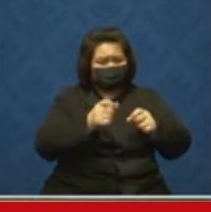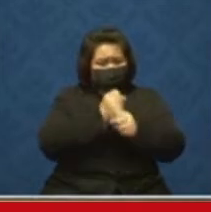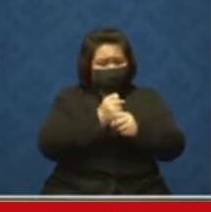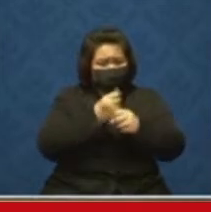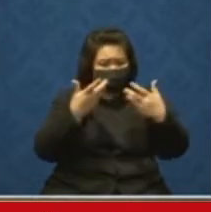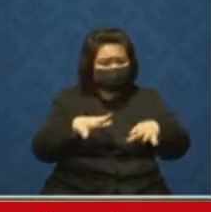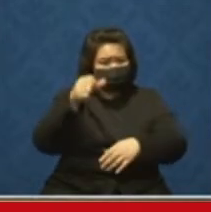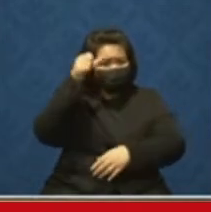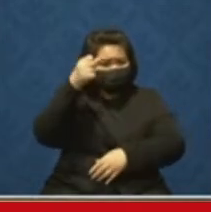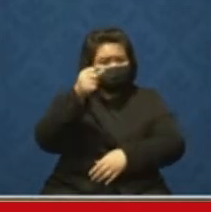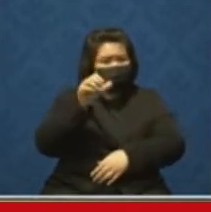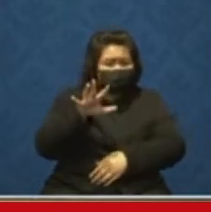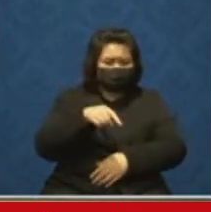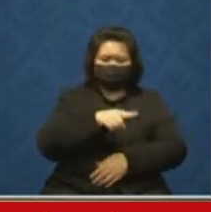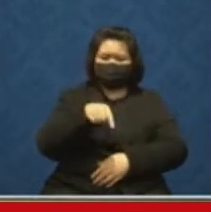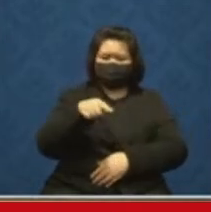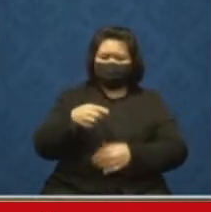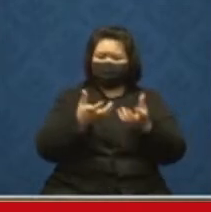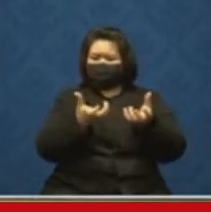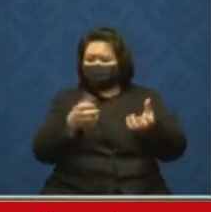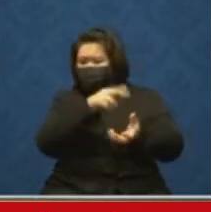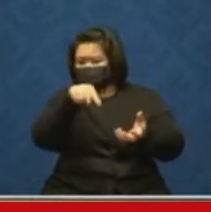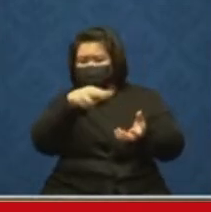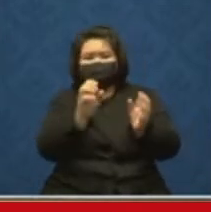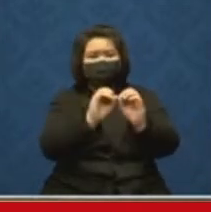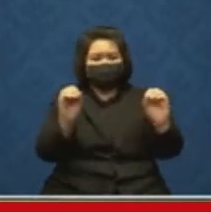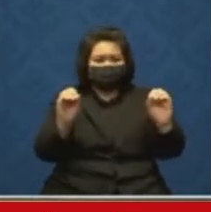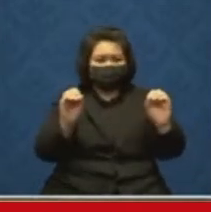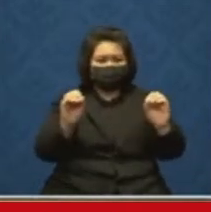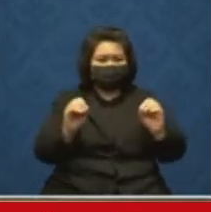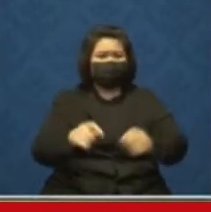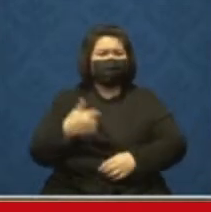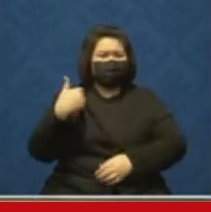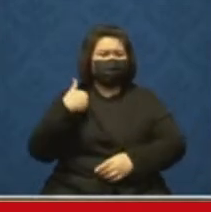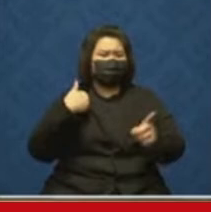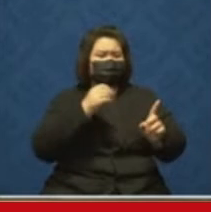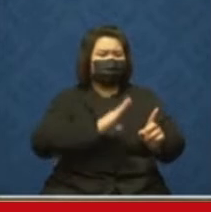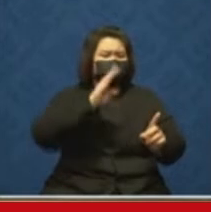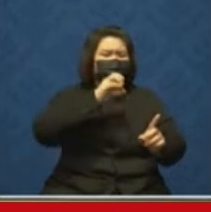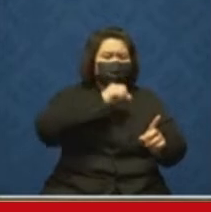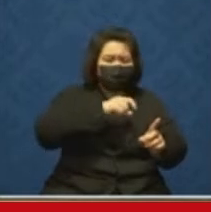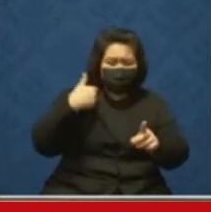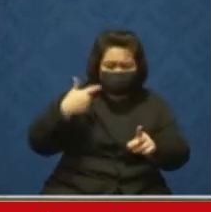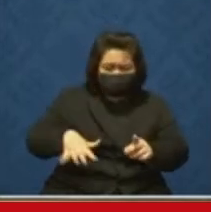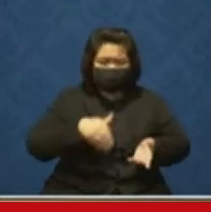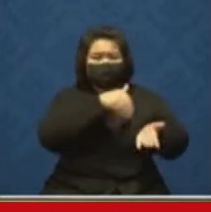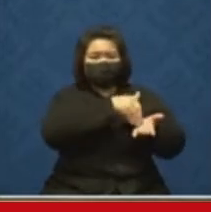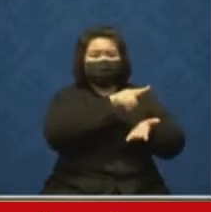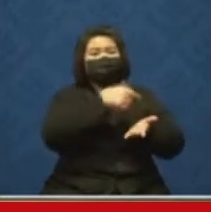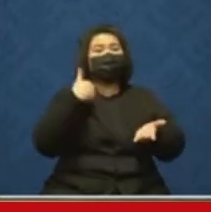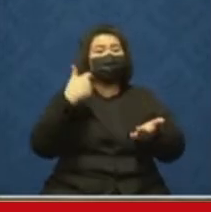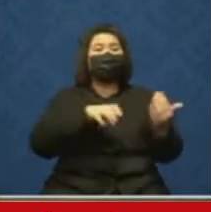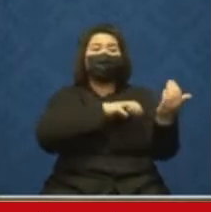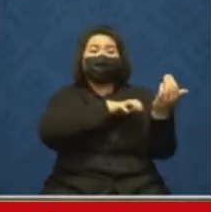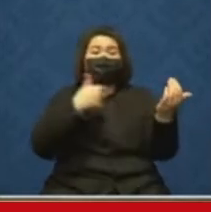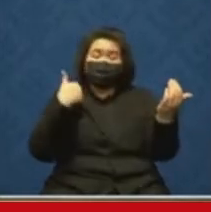บกจะองมของเก่าผู้รัเหเก่า เท่านั้นทมีศูย์ตั้งอยู่ตนั้นมคม